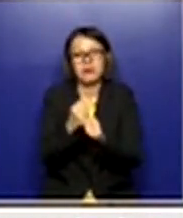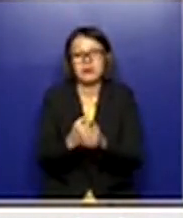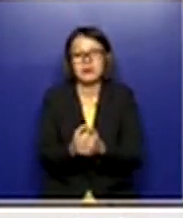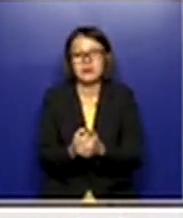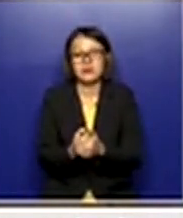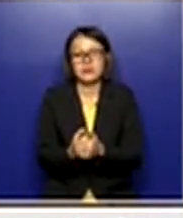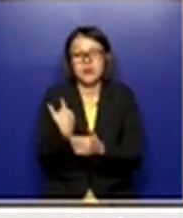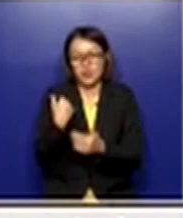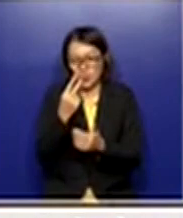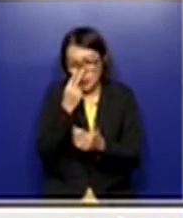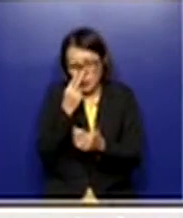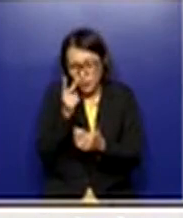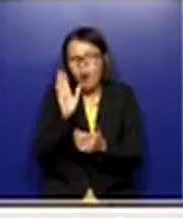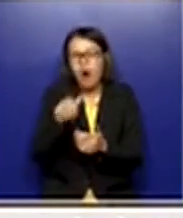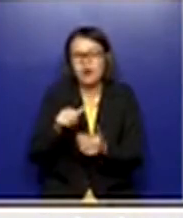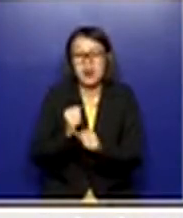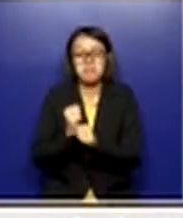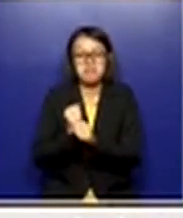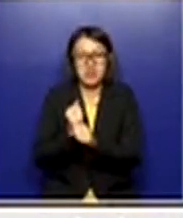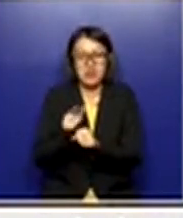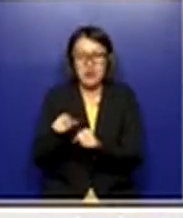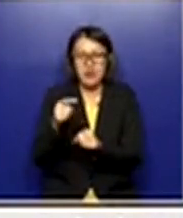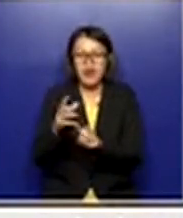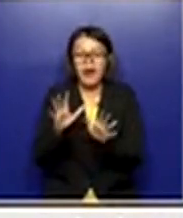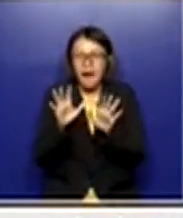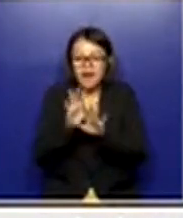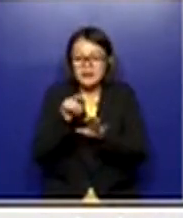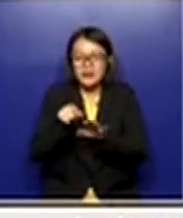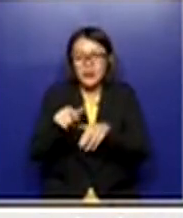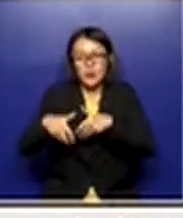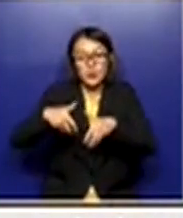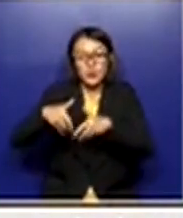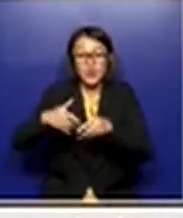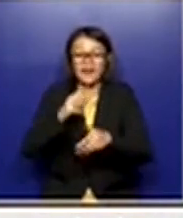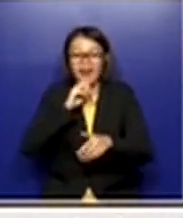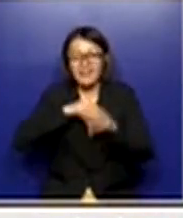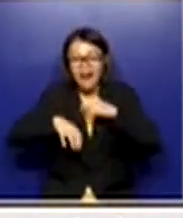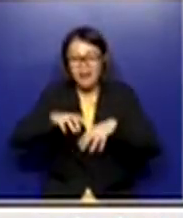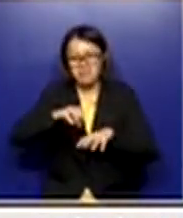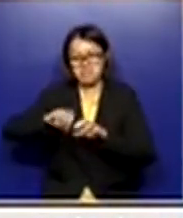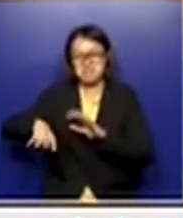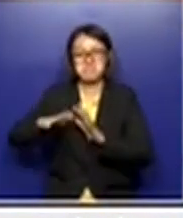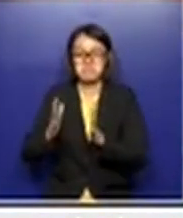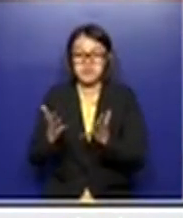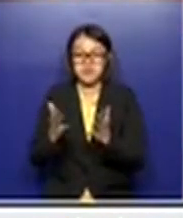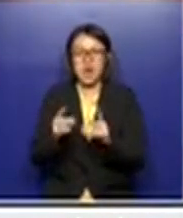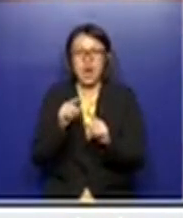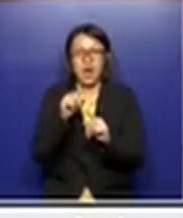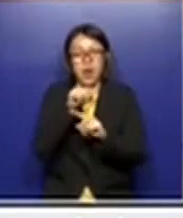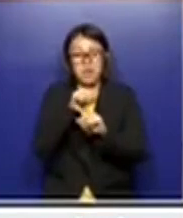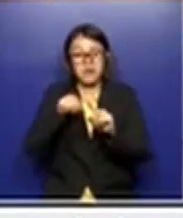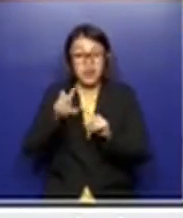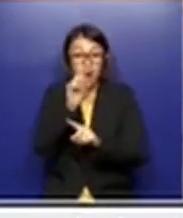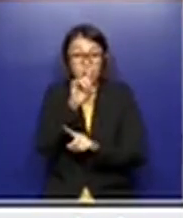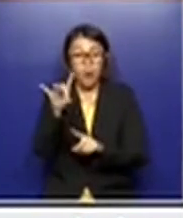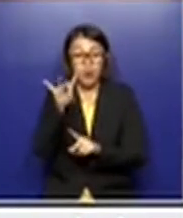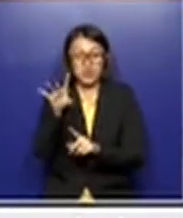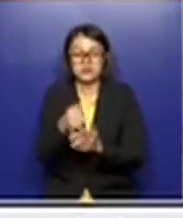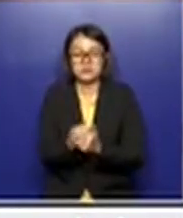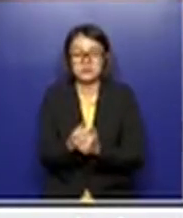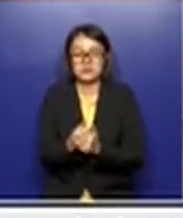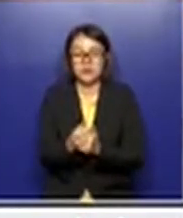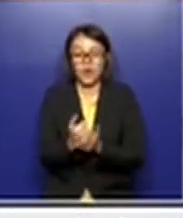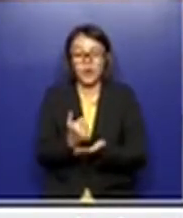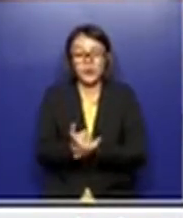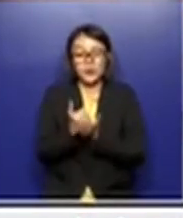ดผลได้จริงๆนะคะว่าผลจากการที่ชุมชนปลอดขยะ 100% นั้นเนี่ยได้ส่งผลให้เกิด